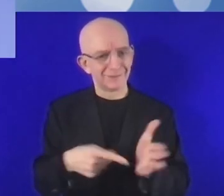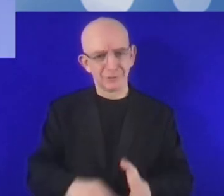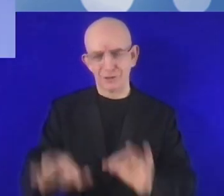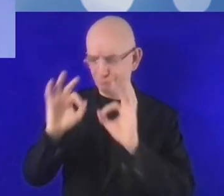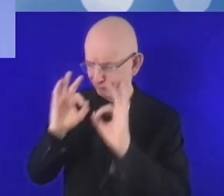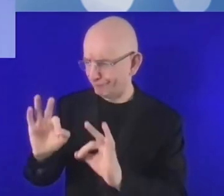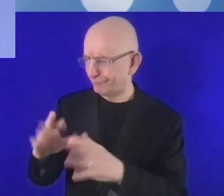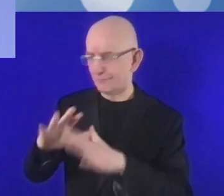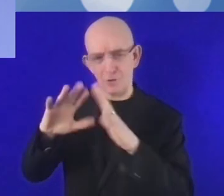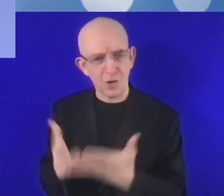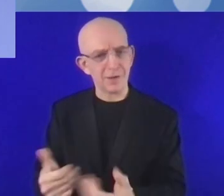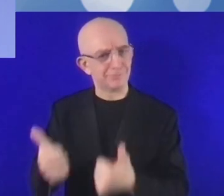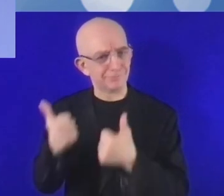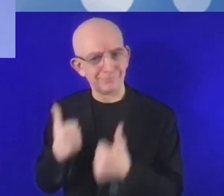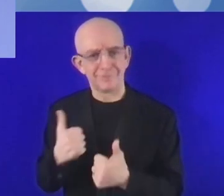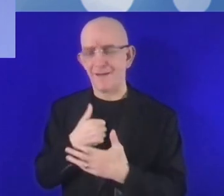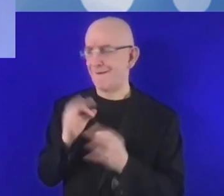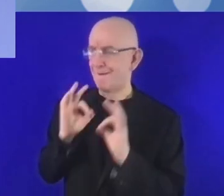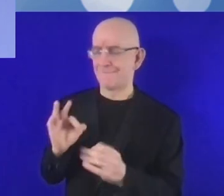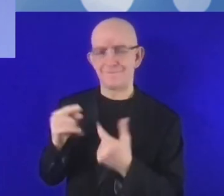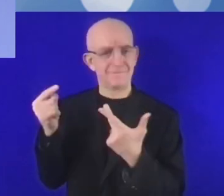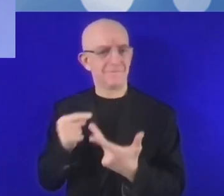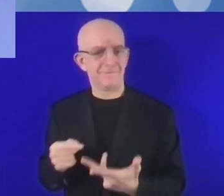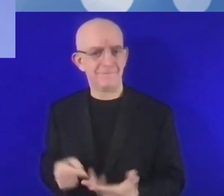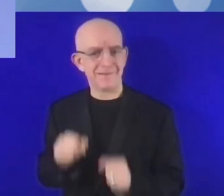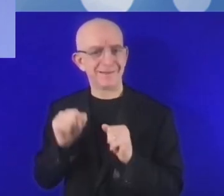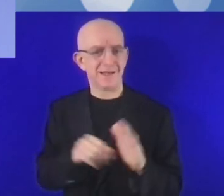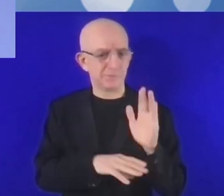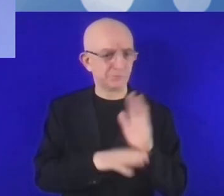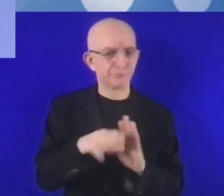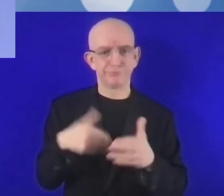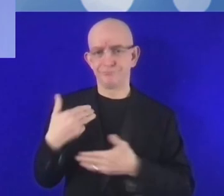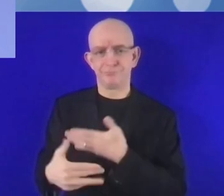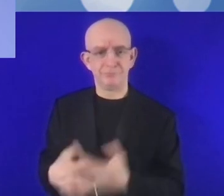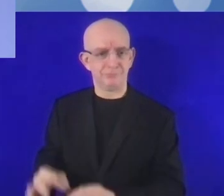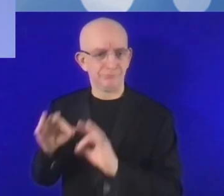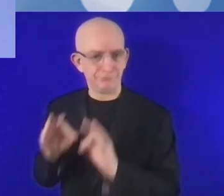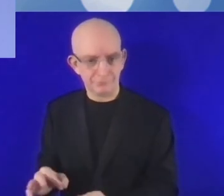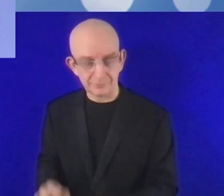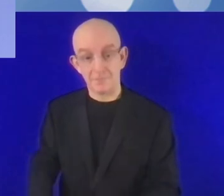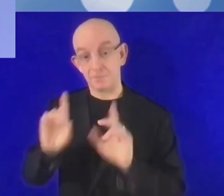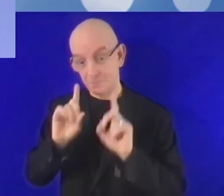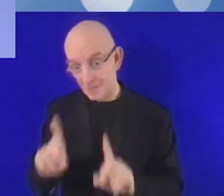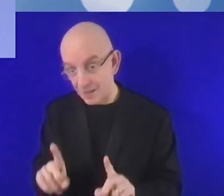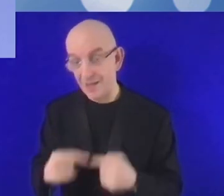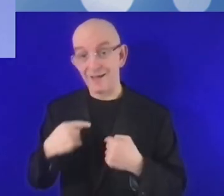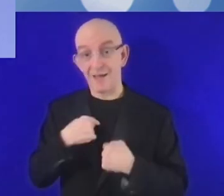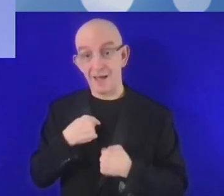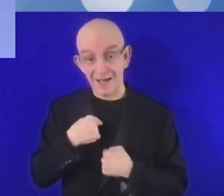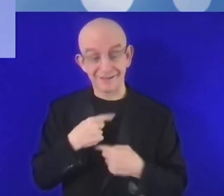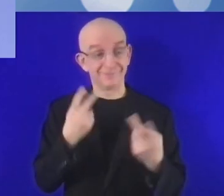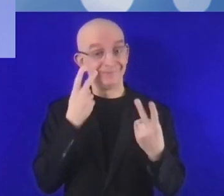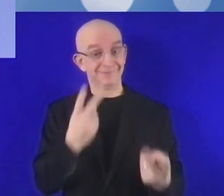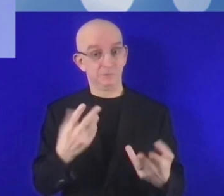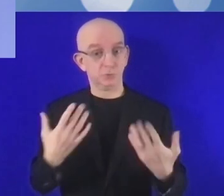Технология создает огромные возможности. И я думаю, что технология может нам помочь в дальнейшем развитии, также в личном